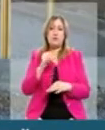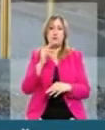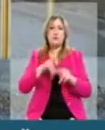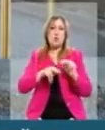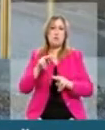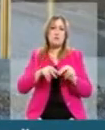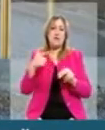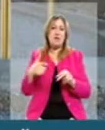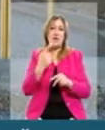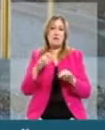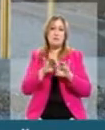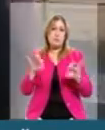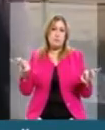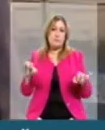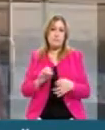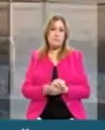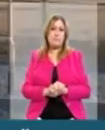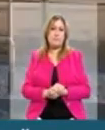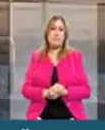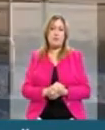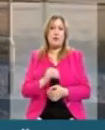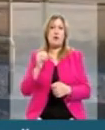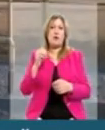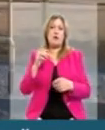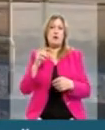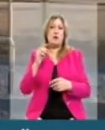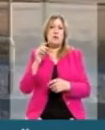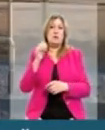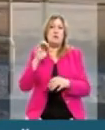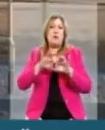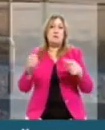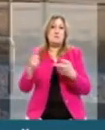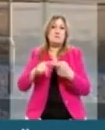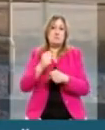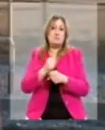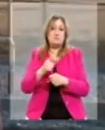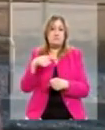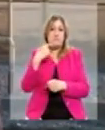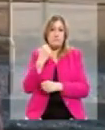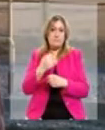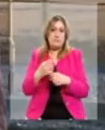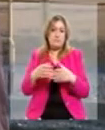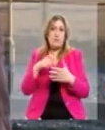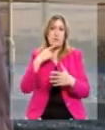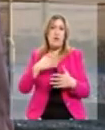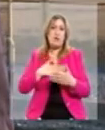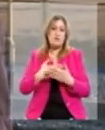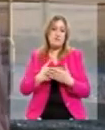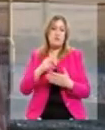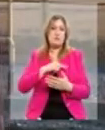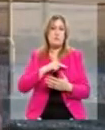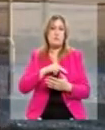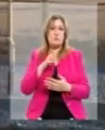строительства газораспределительной сети. Подрядчики говорят, что у нас более-менее хорошая картина. В этом и заслуга ТО. Он как